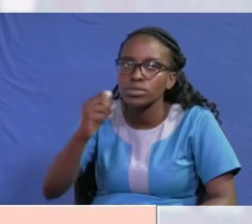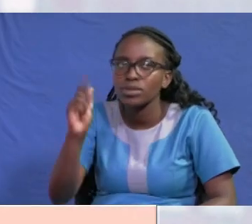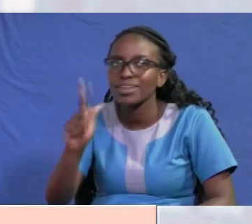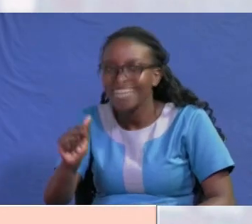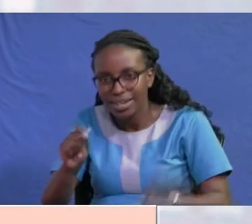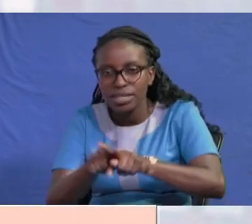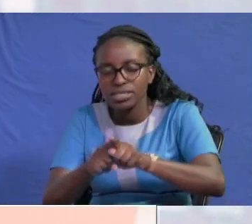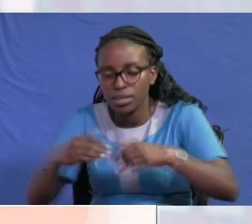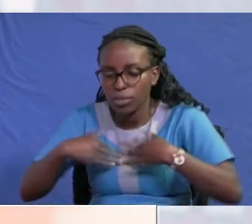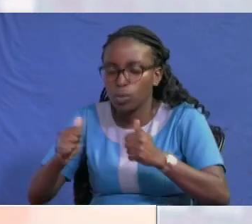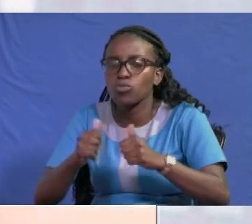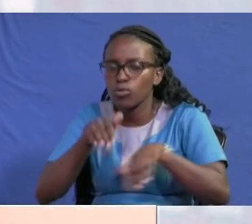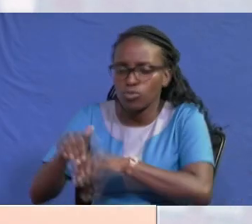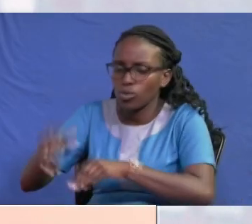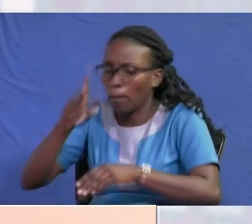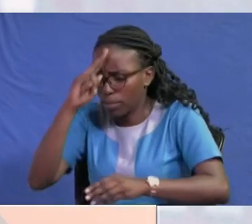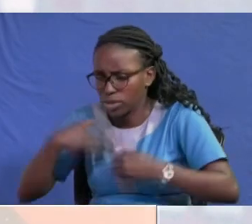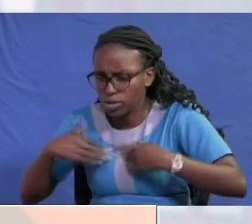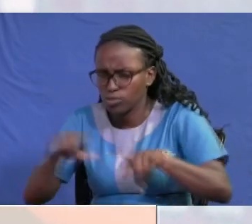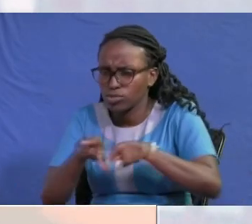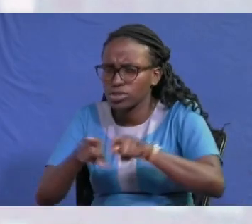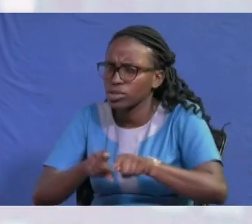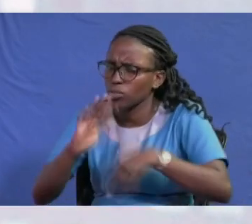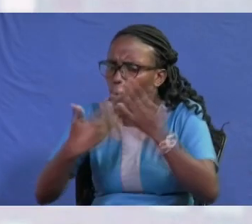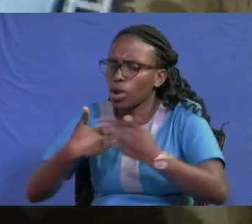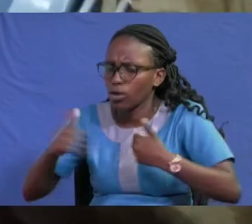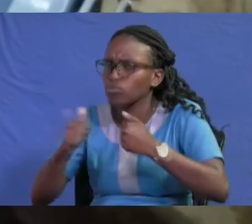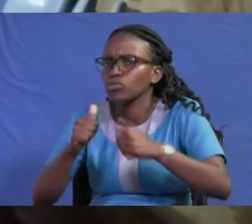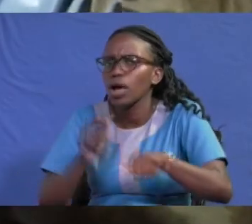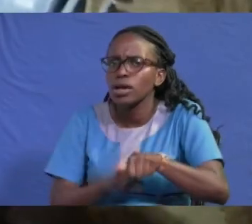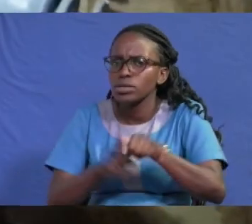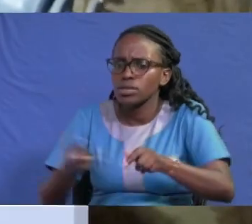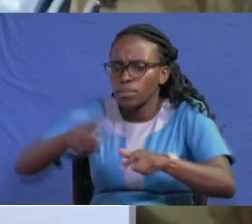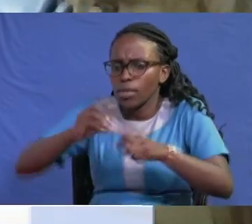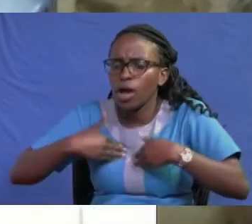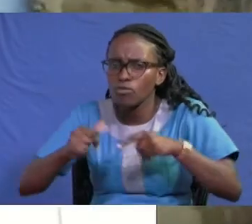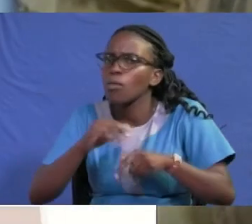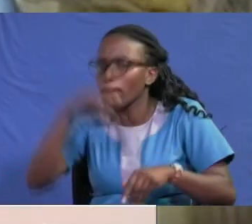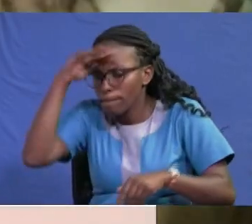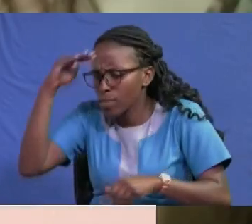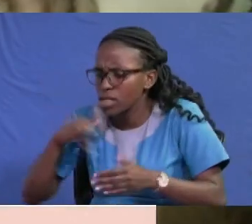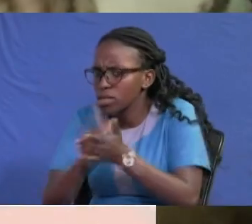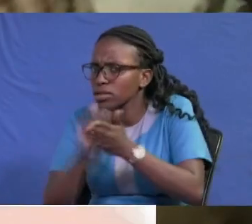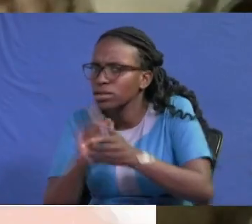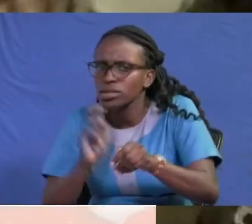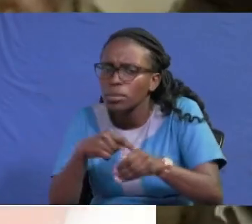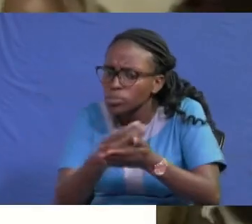taarifa hiyo iliyotolewa na wananchi kuhusu kileo hicho. Aidha, aliongezea kuwa pombe hiyo ilikuwa ikiuzwa kwa